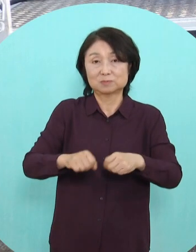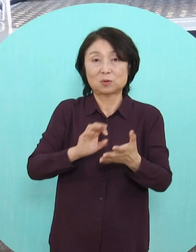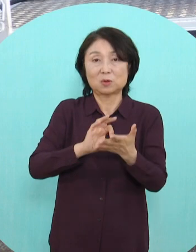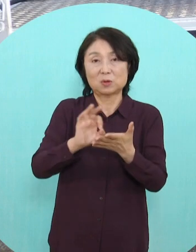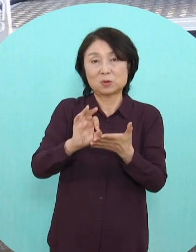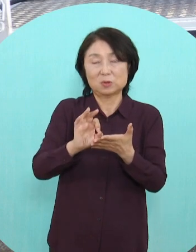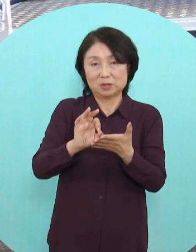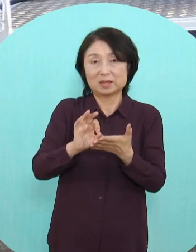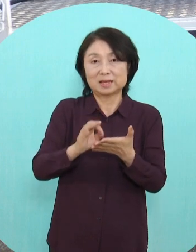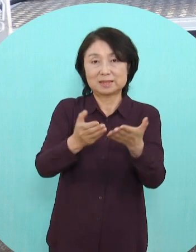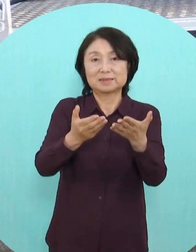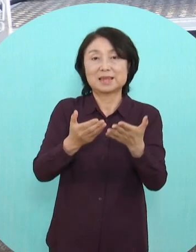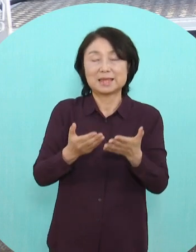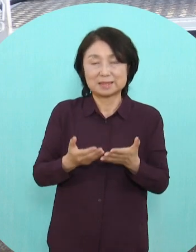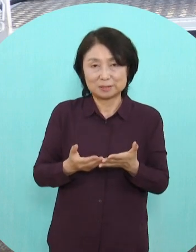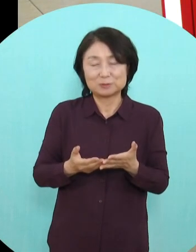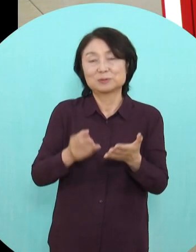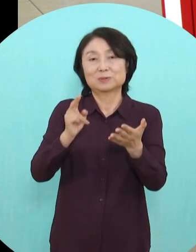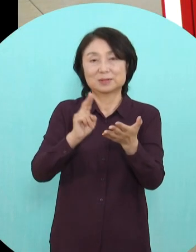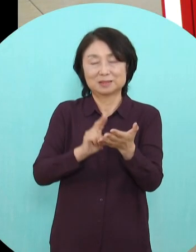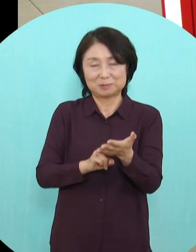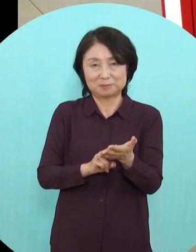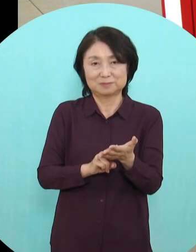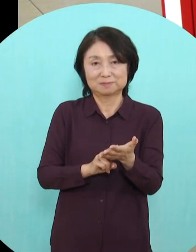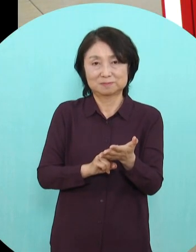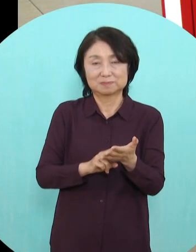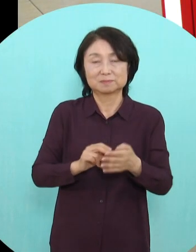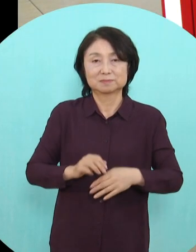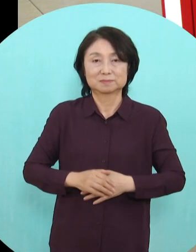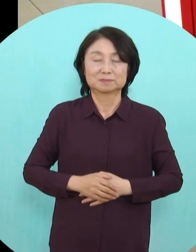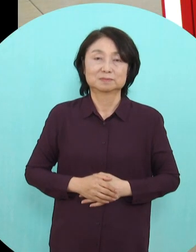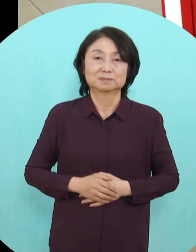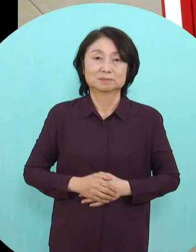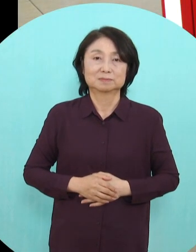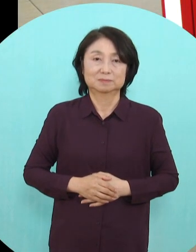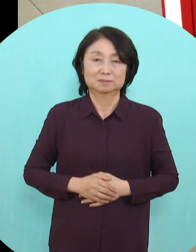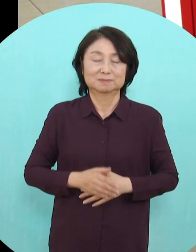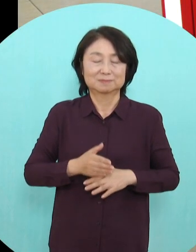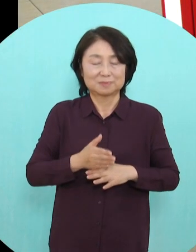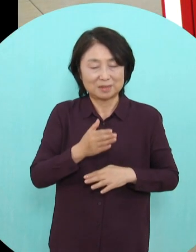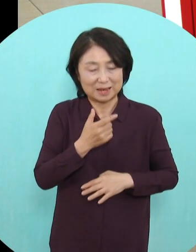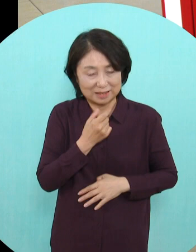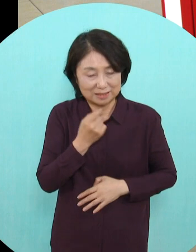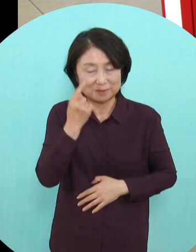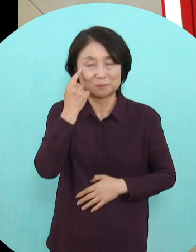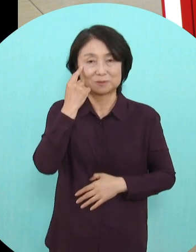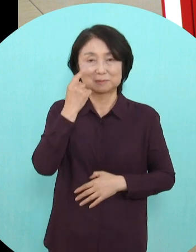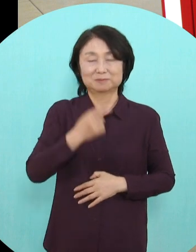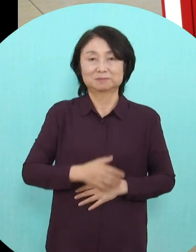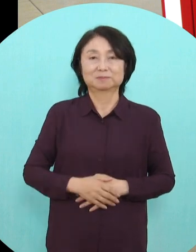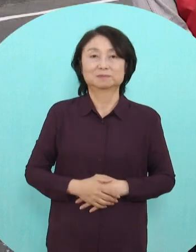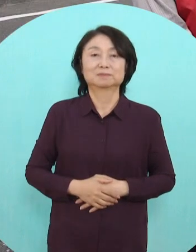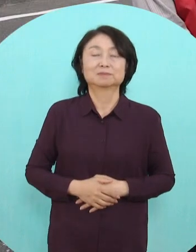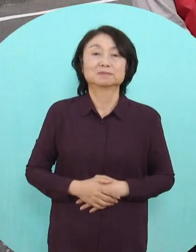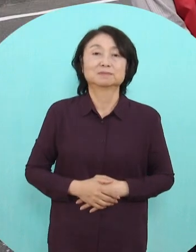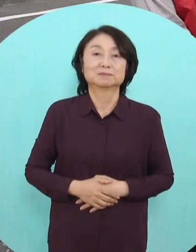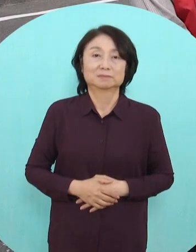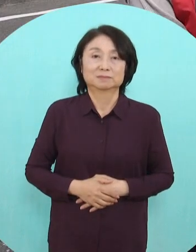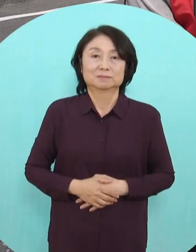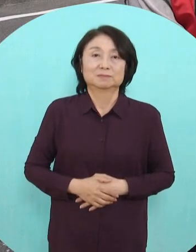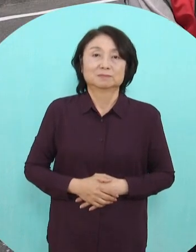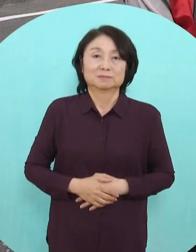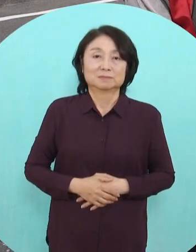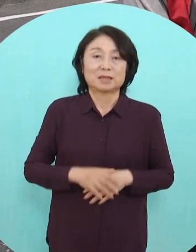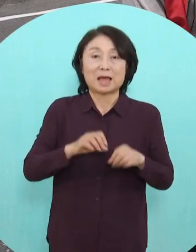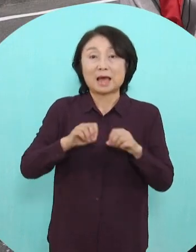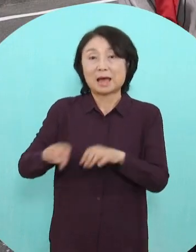い、 買っていただくということが決まっておりますので、ありがたいと思っています。 坂本さん、や